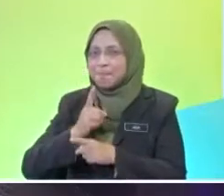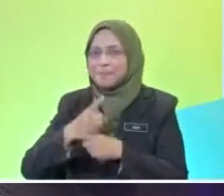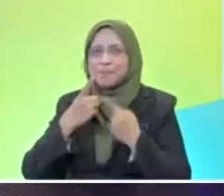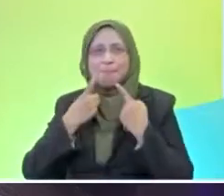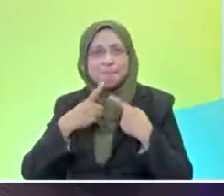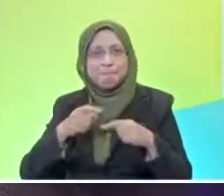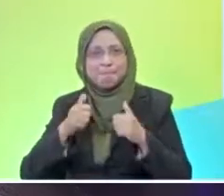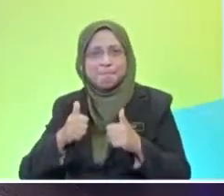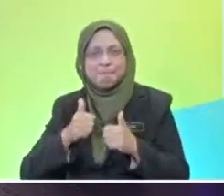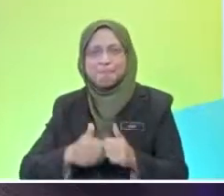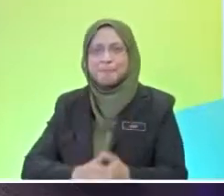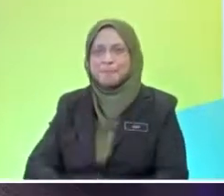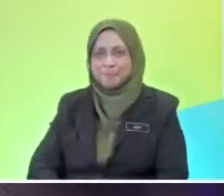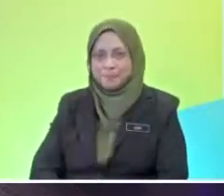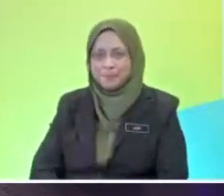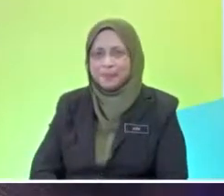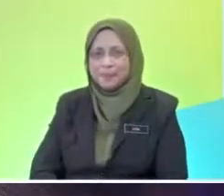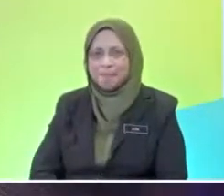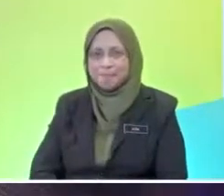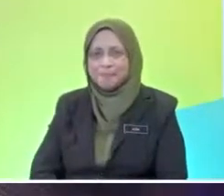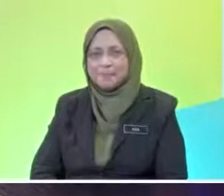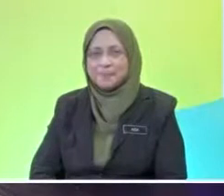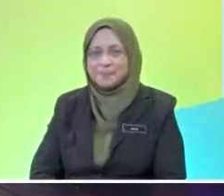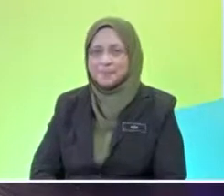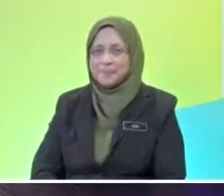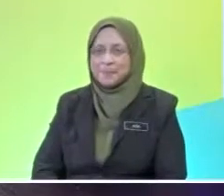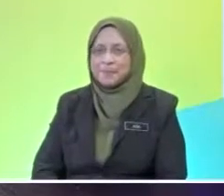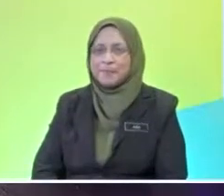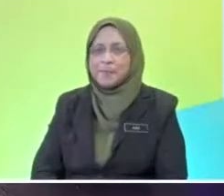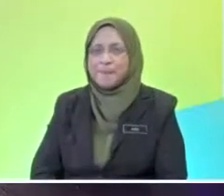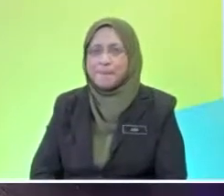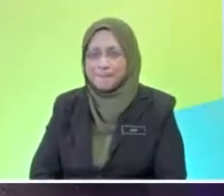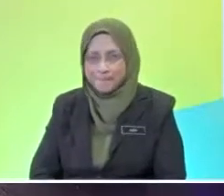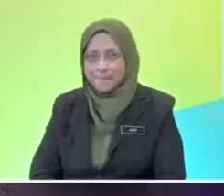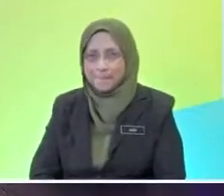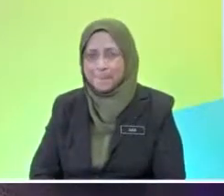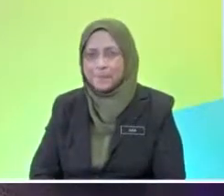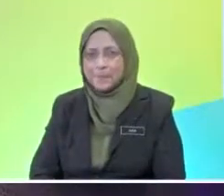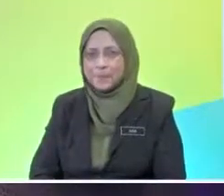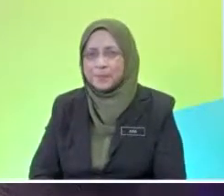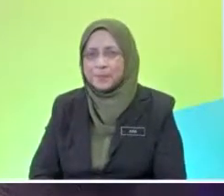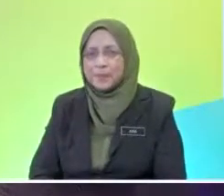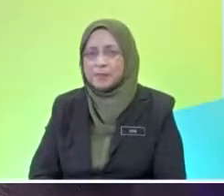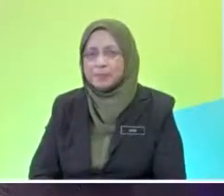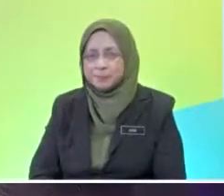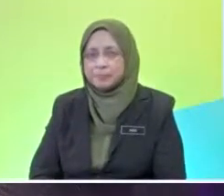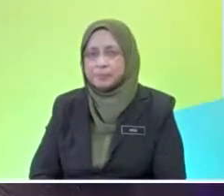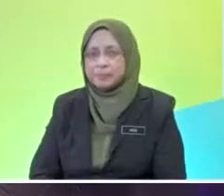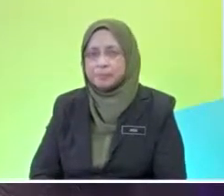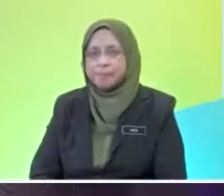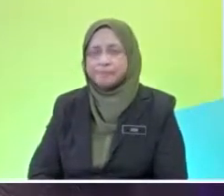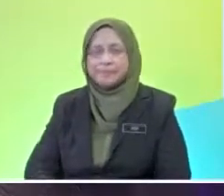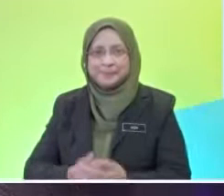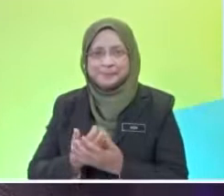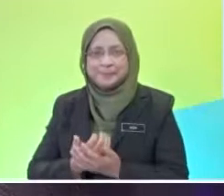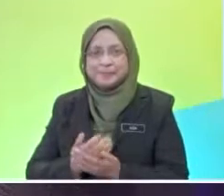Amsyar. Okey. Bagus juga pada Ifan kerana mencuba. Jadi kita akan bagikan ganjaran pada mereka berdua, ya, Amsyar. Ya. Okey, boleh. Okey,